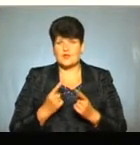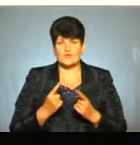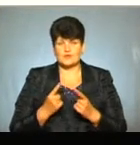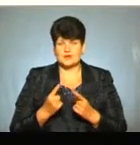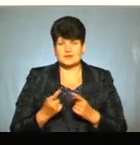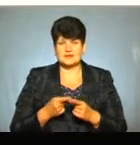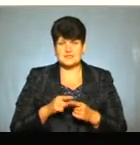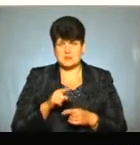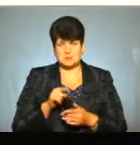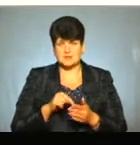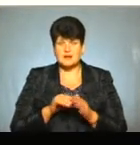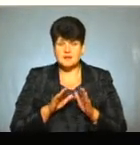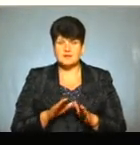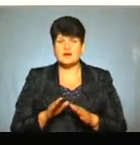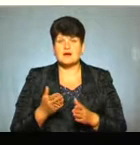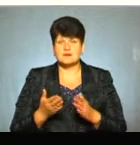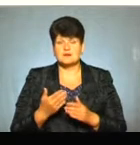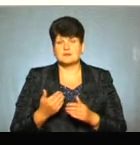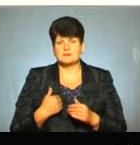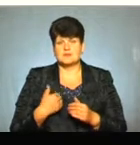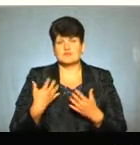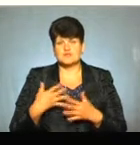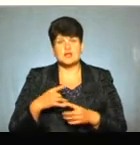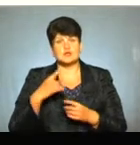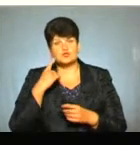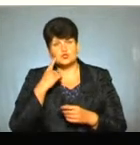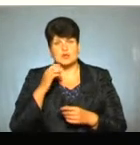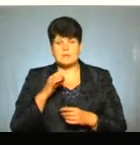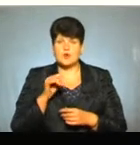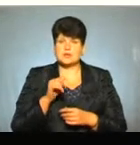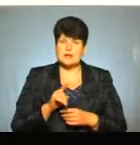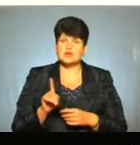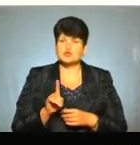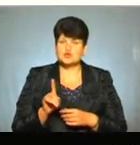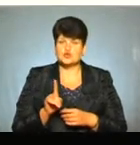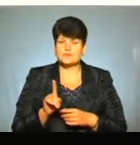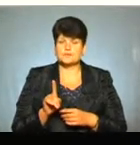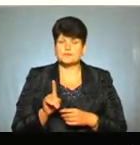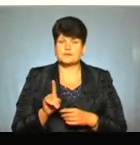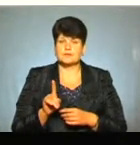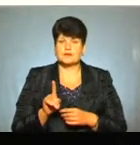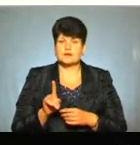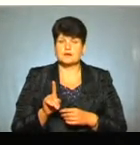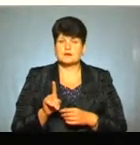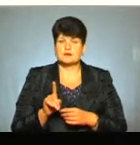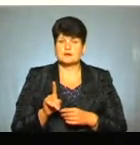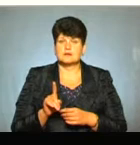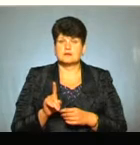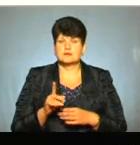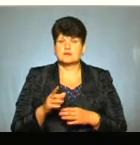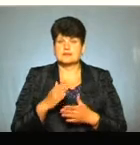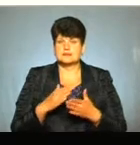обговорювалися ще на дане питання, але ми вже чули про те, що згортання реформи освіти не